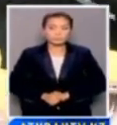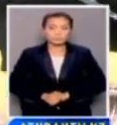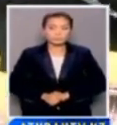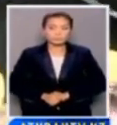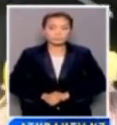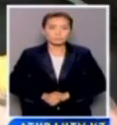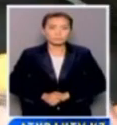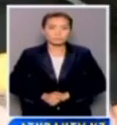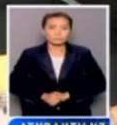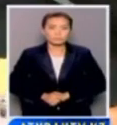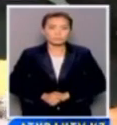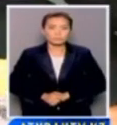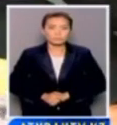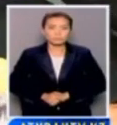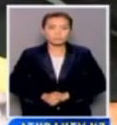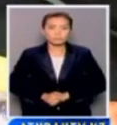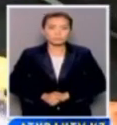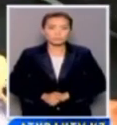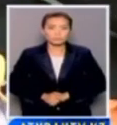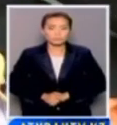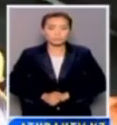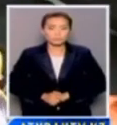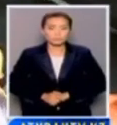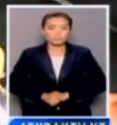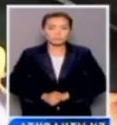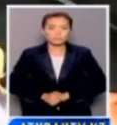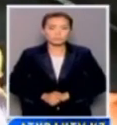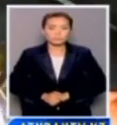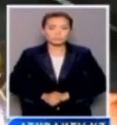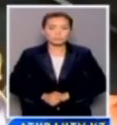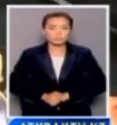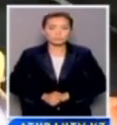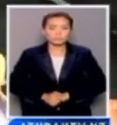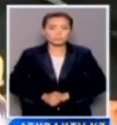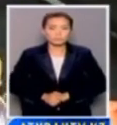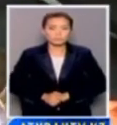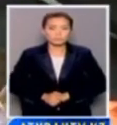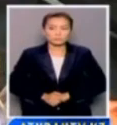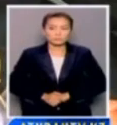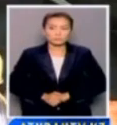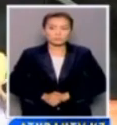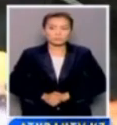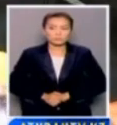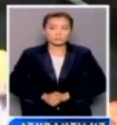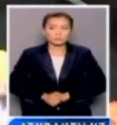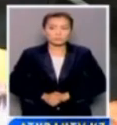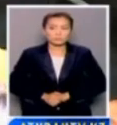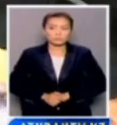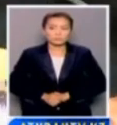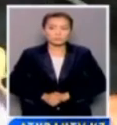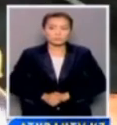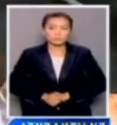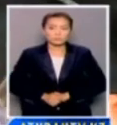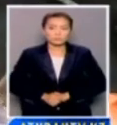тұрғанда ешедім қазір. Жоқ, жаңа тамақтарды печатка салып бердіңіз ғой. Тамақ салып бердім, қазір самса салғанда